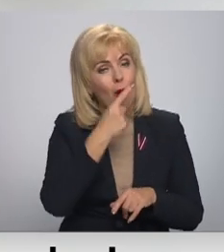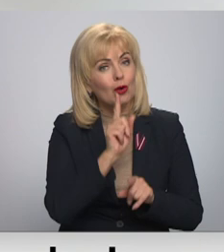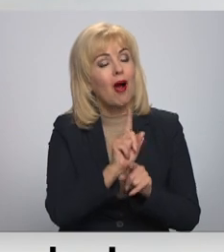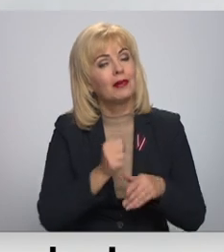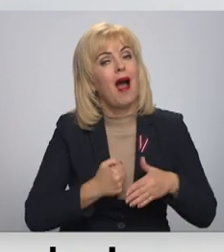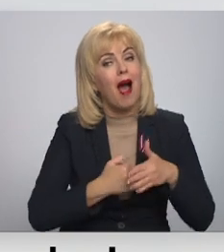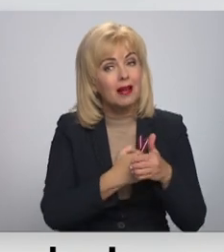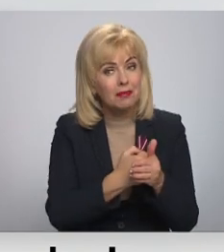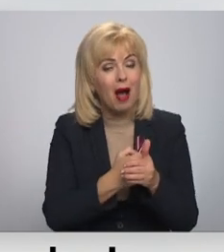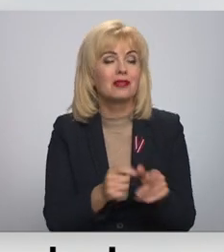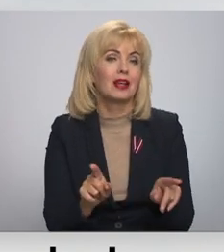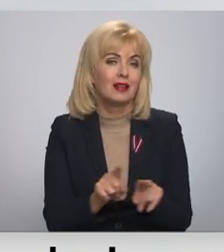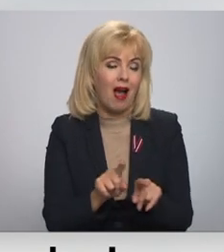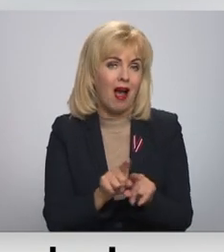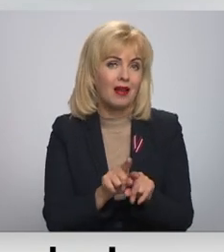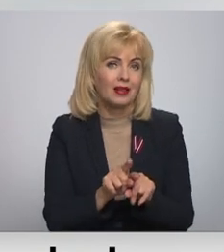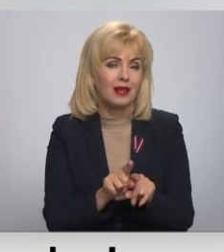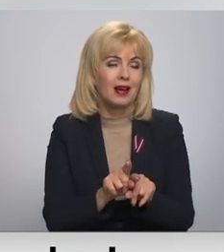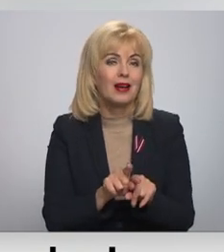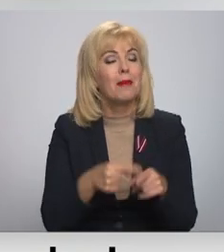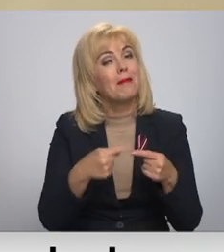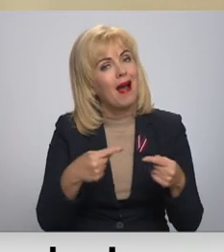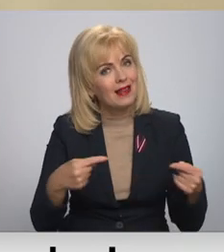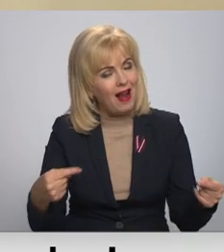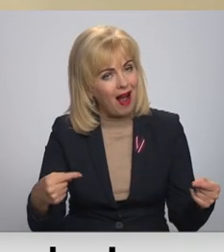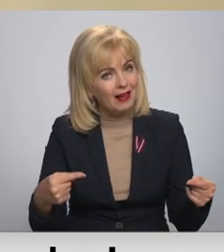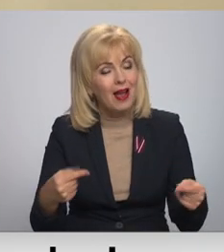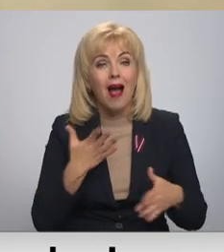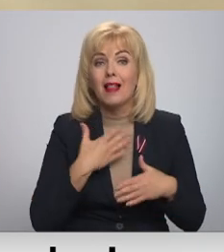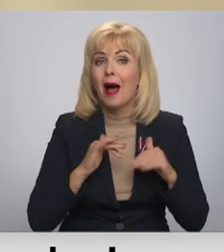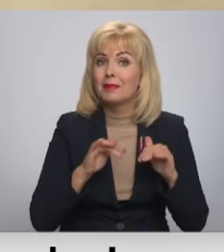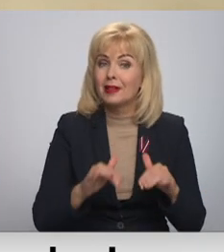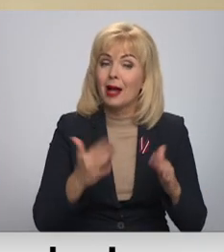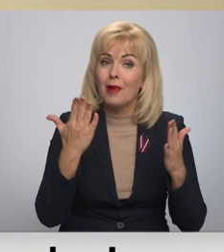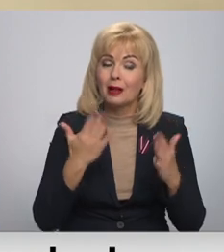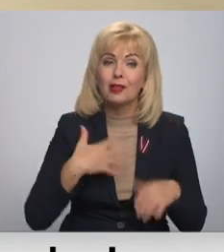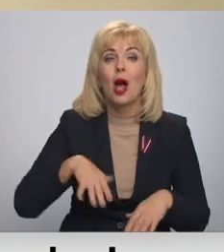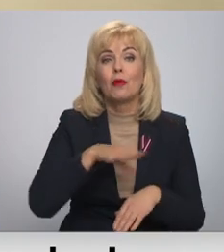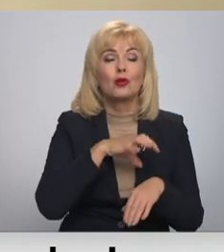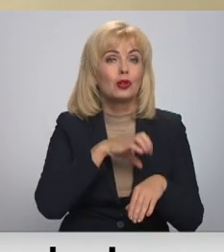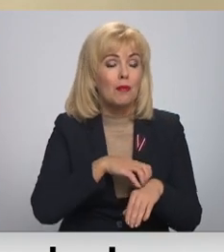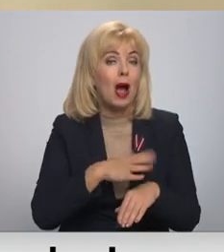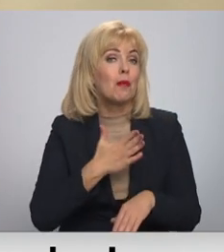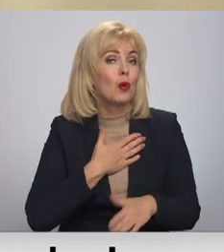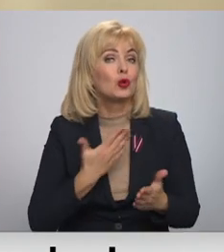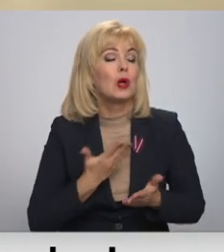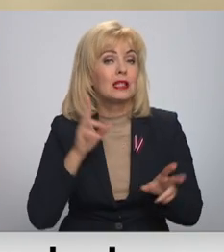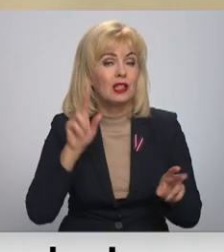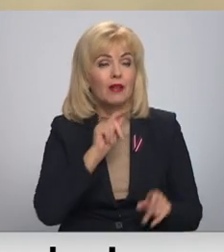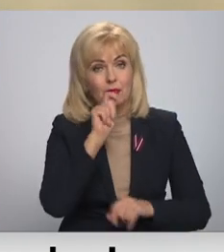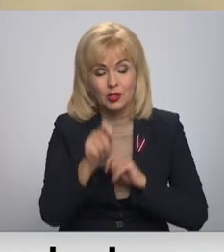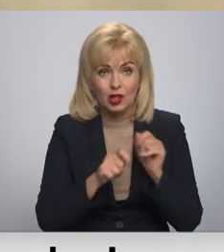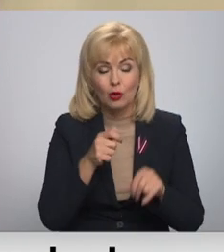atbalstīt, gan arī materiāli. Labdarības akcijā mūsu mediķi, mūsu dzīvība saziedot